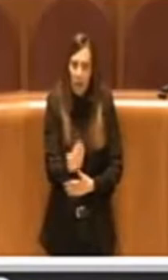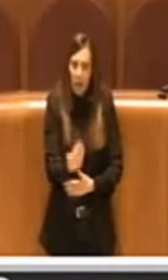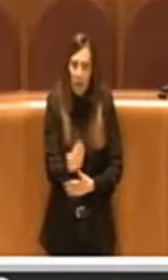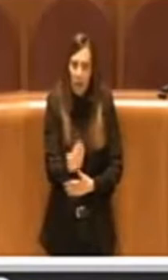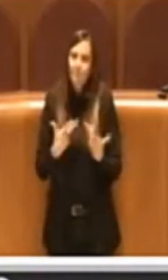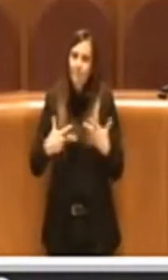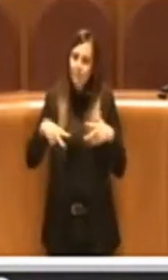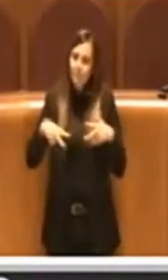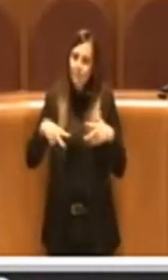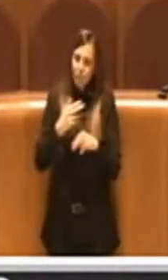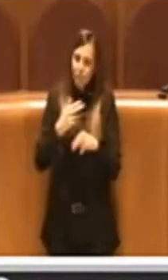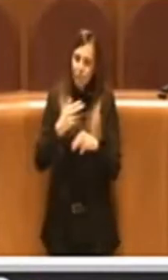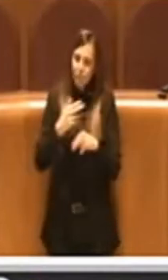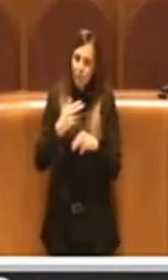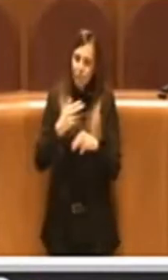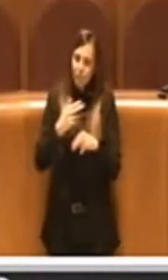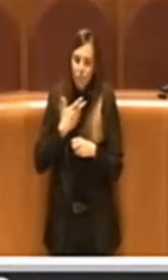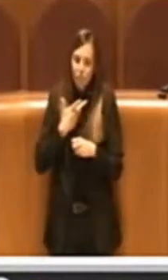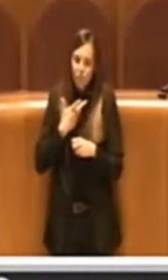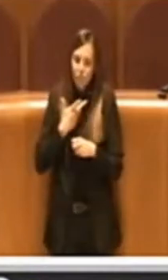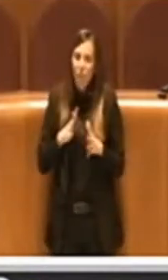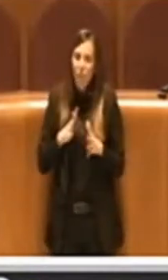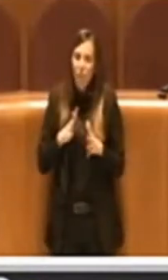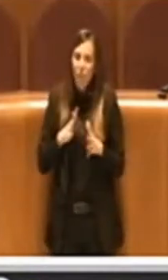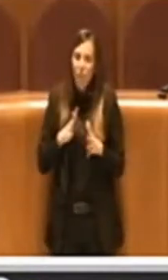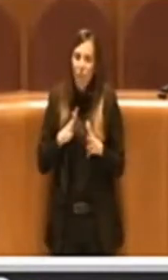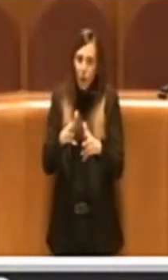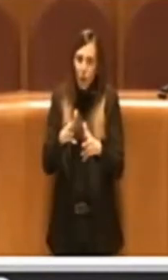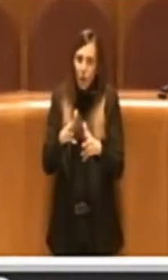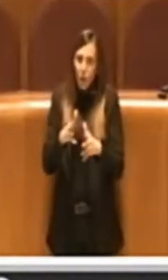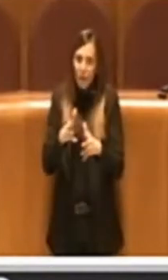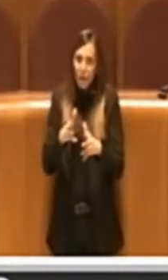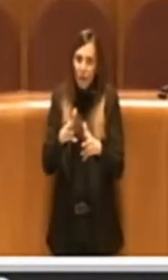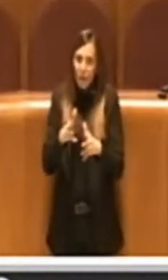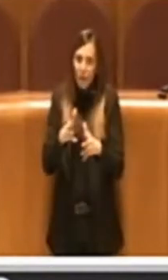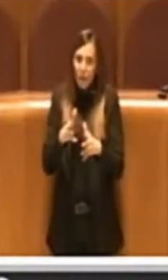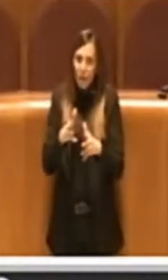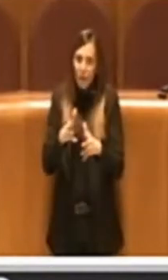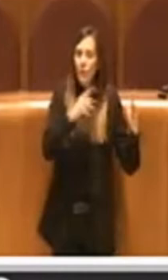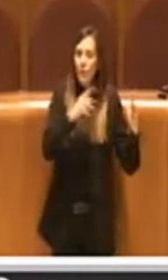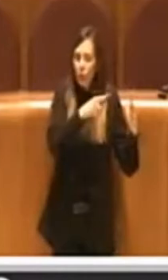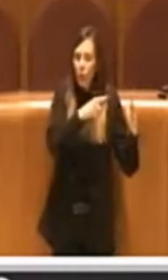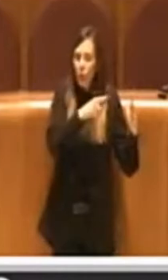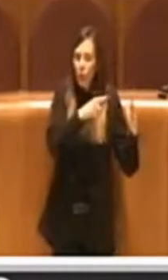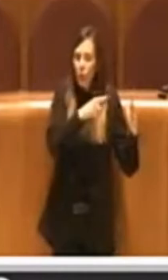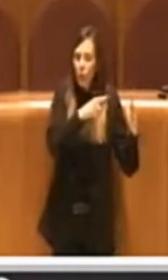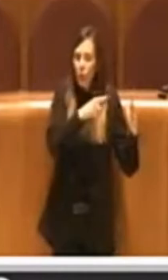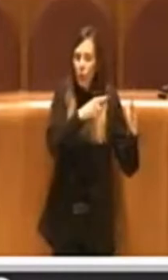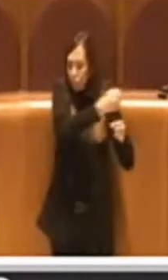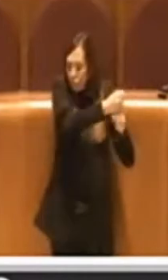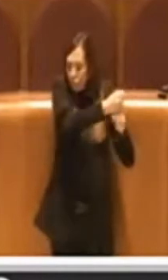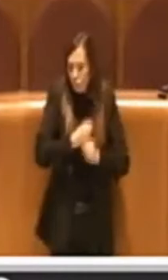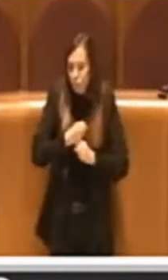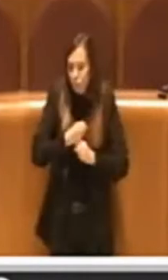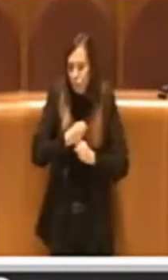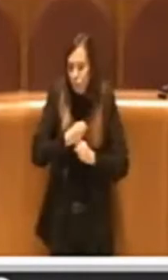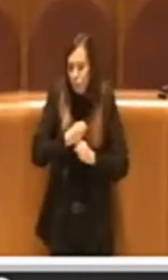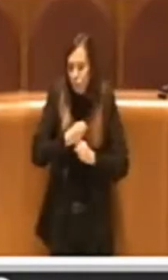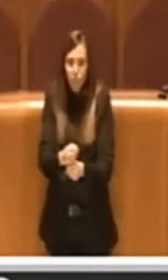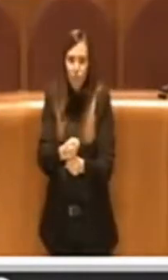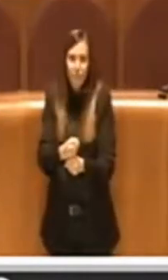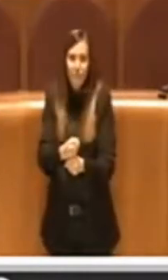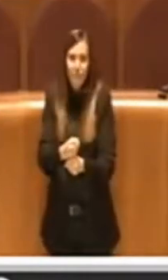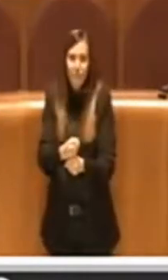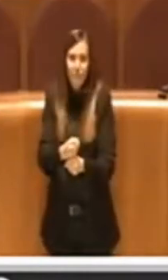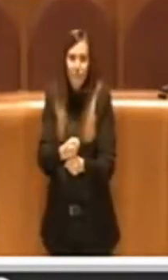di rappresentare la volontà anche della maggioranza comunque la dichiarazione fatta sicuramente a